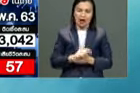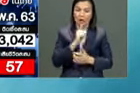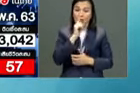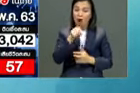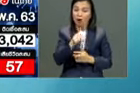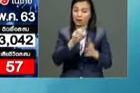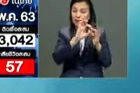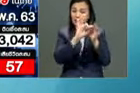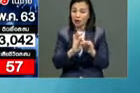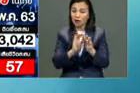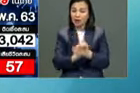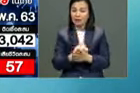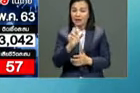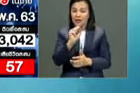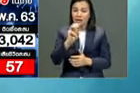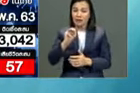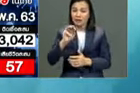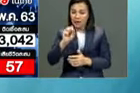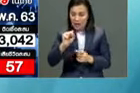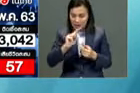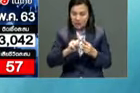เสาร์อาทิตย์เนี้ยพอสมควรนะครับในเรื่องของทั้งเรื่องของSMS